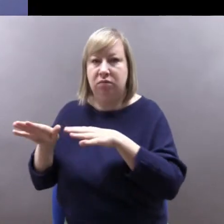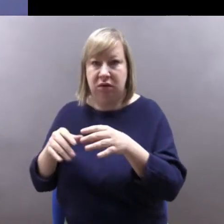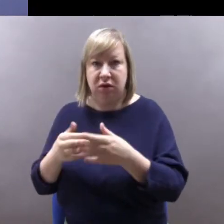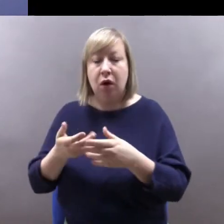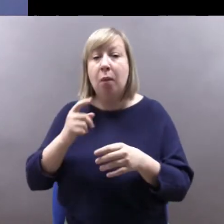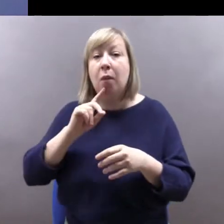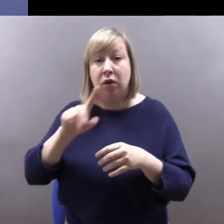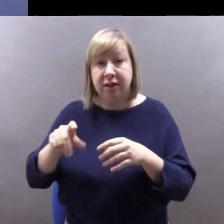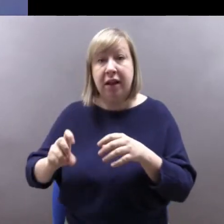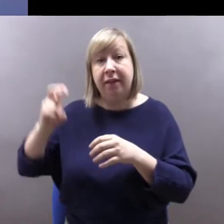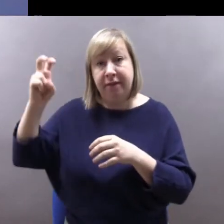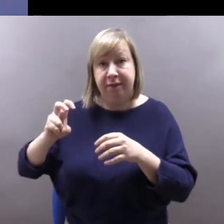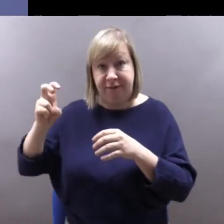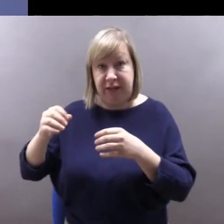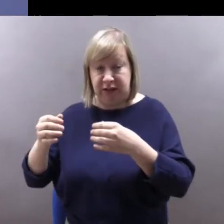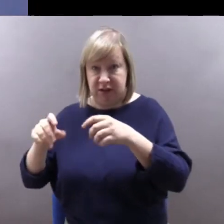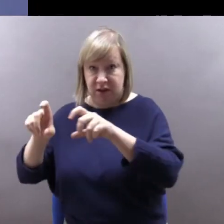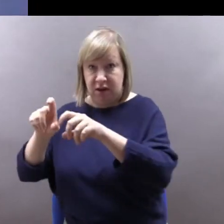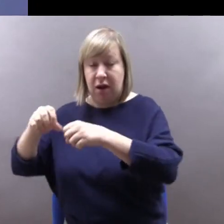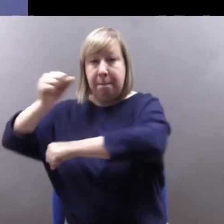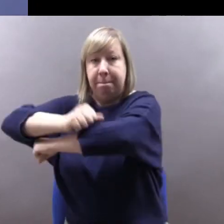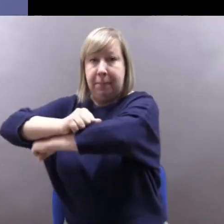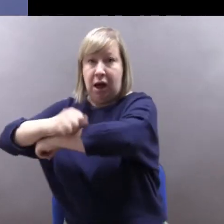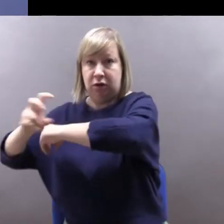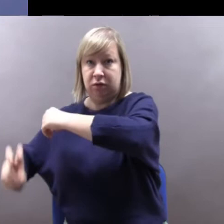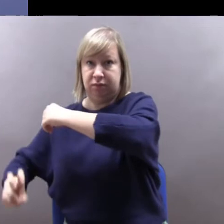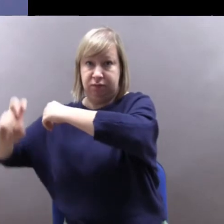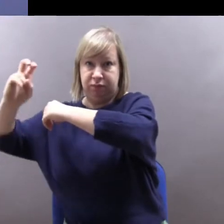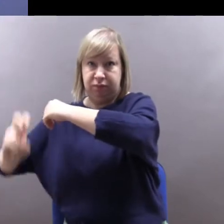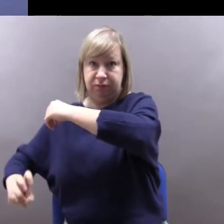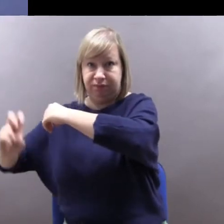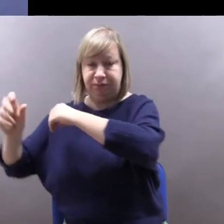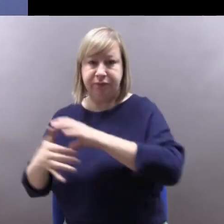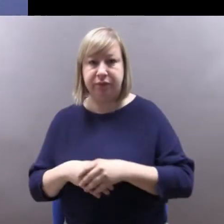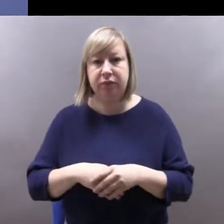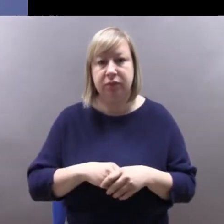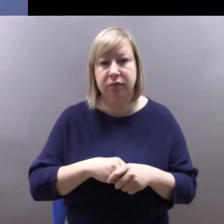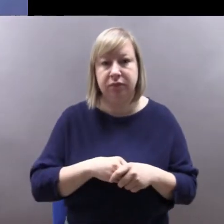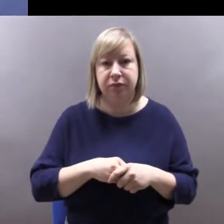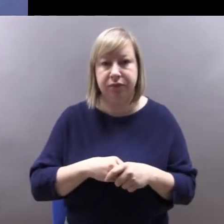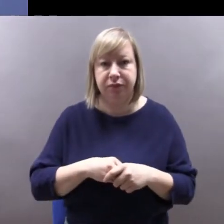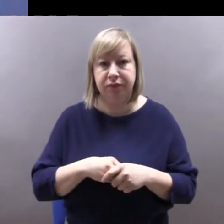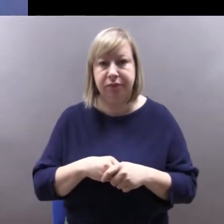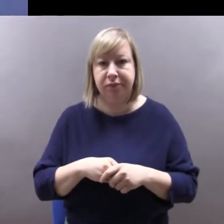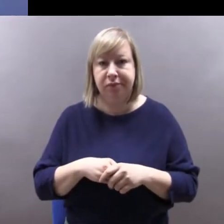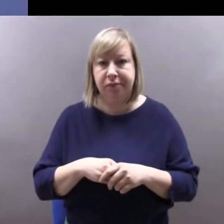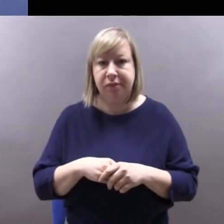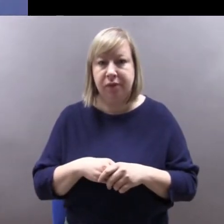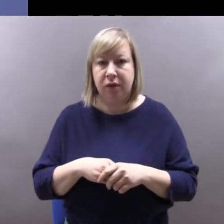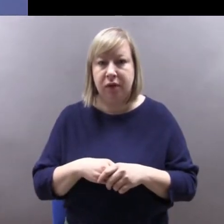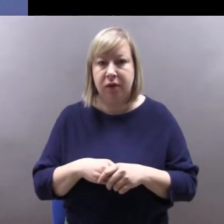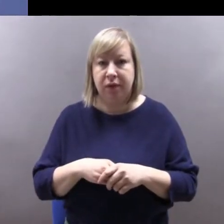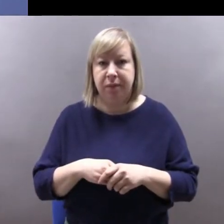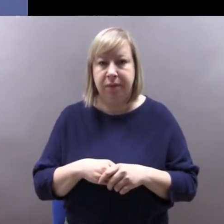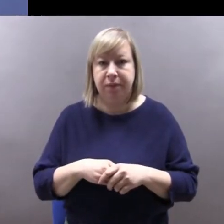Dlatego też polecali mi windę od strony balkonu. No i ta winda miała być, no nie było innej opcji,